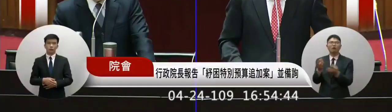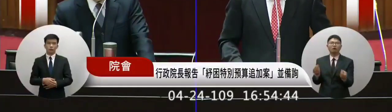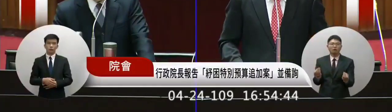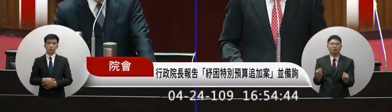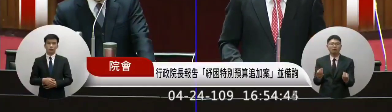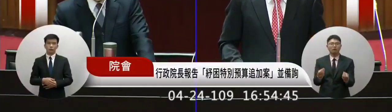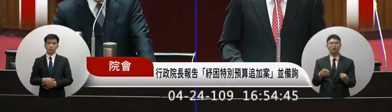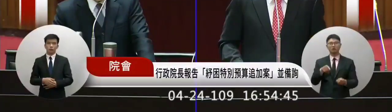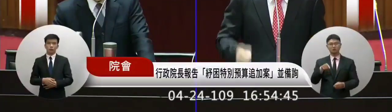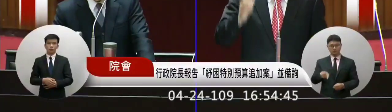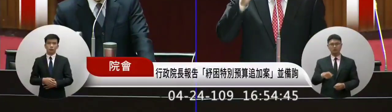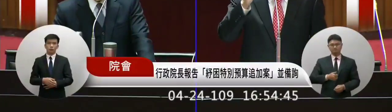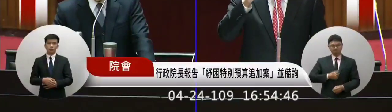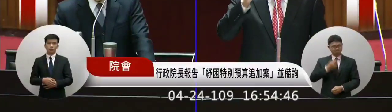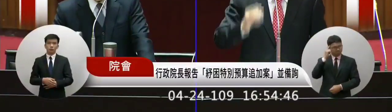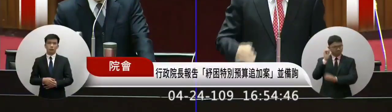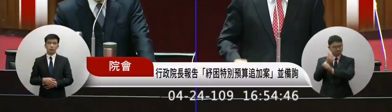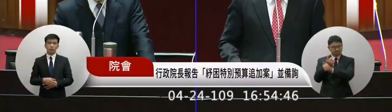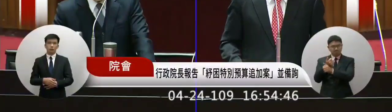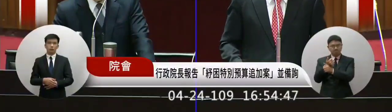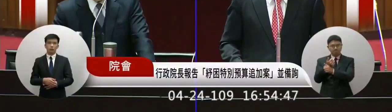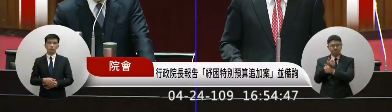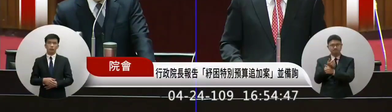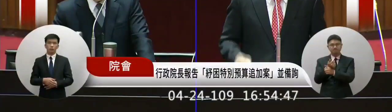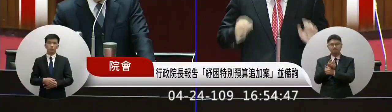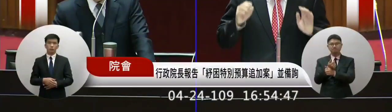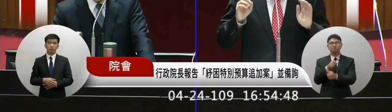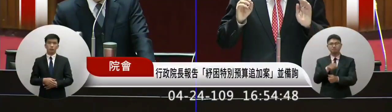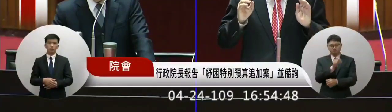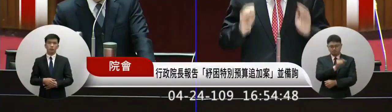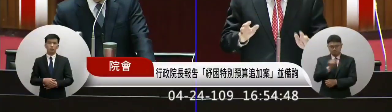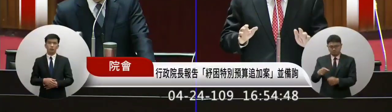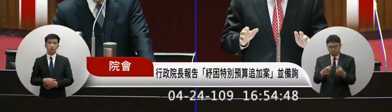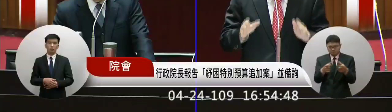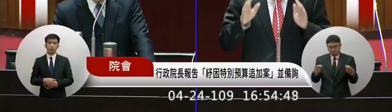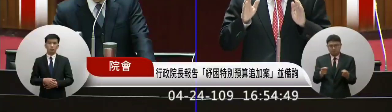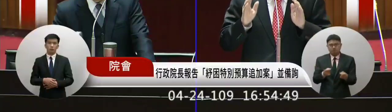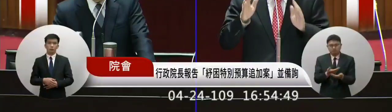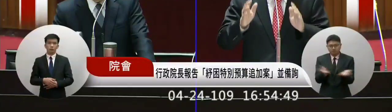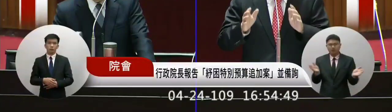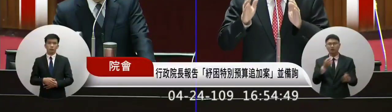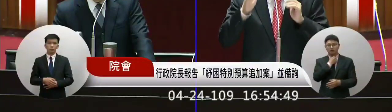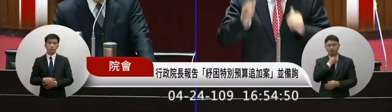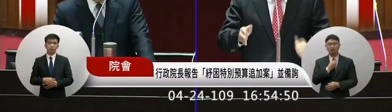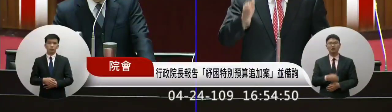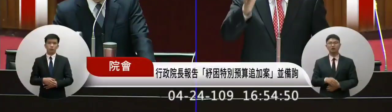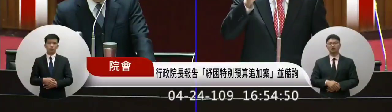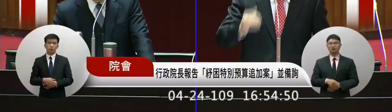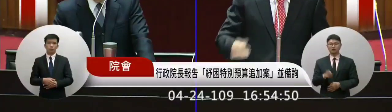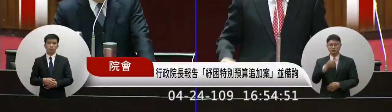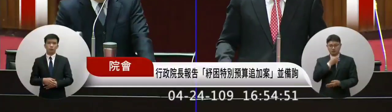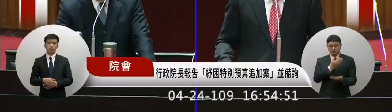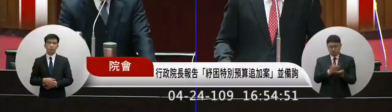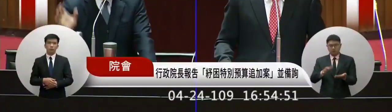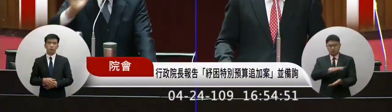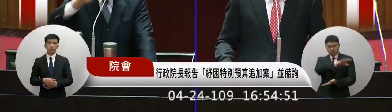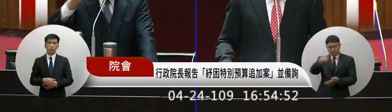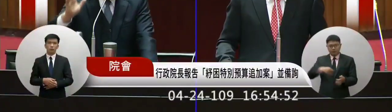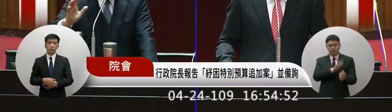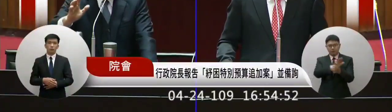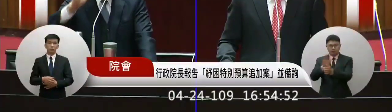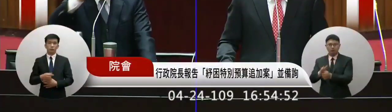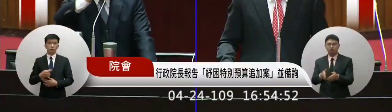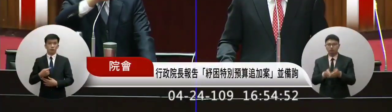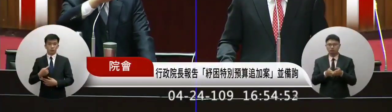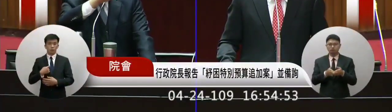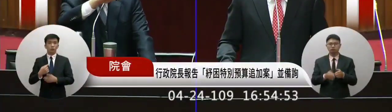院长，真的要考虑该发消费券了，要纾困，一定要全面性的来进行，好不好？ 好，我们